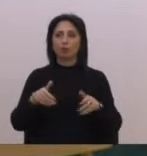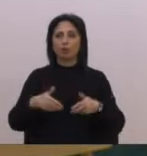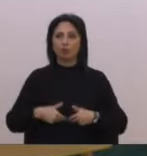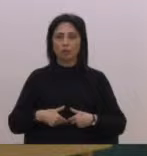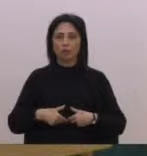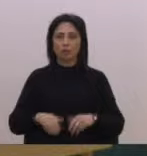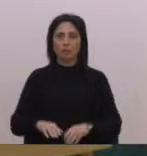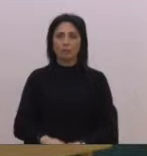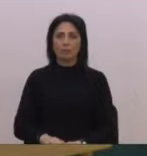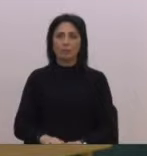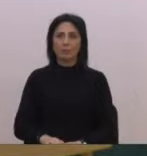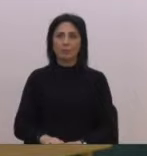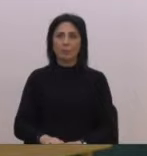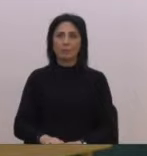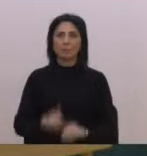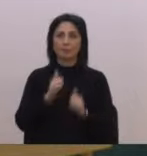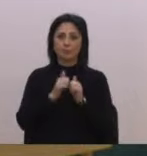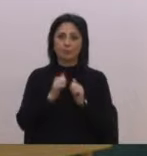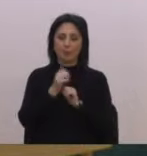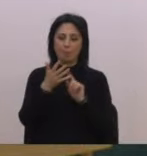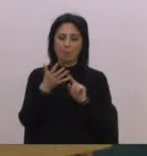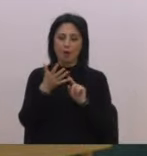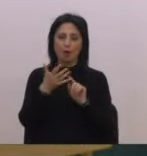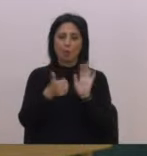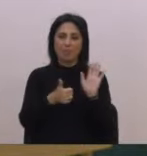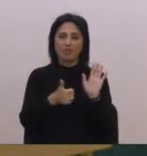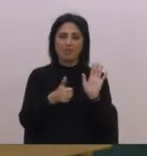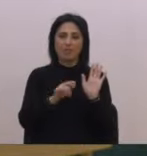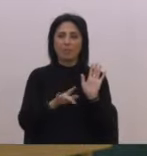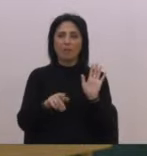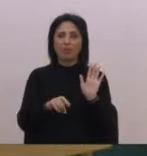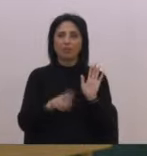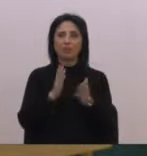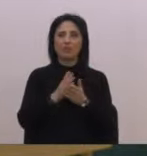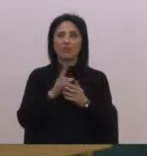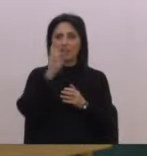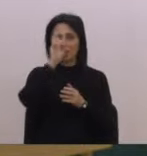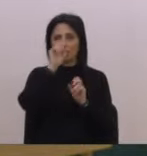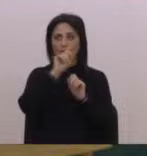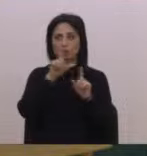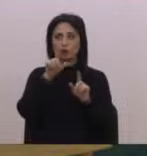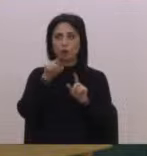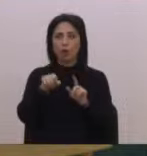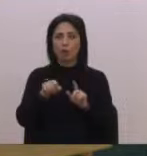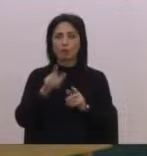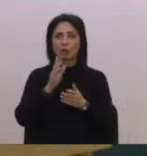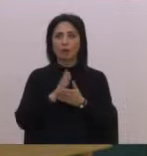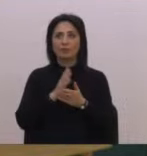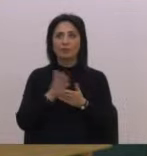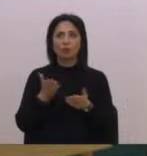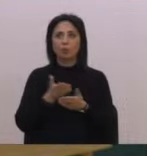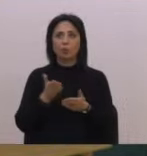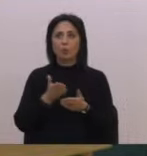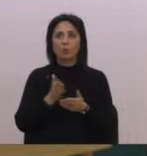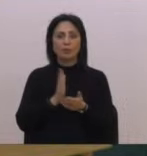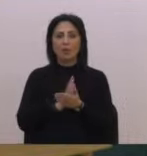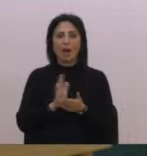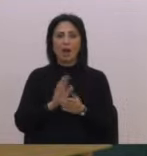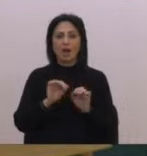შიათ. Ყოველი მეხუთე და მეექვსე ბავში ყავს საჯარო სკოლებში, რომლებსაც არ